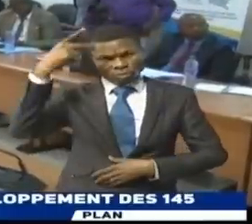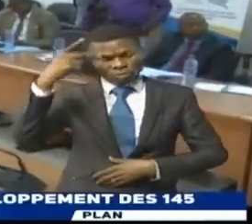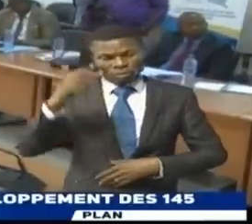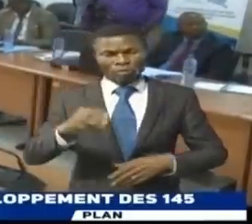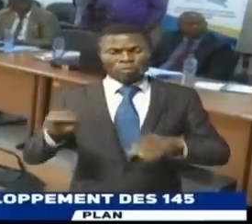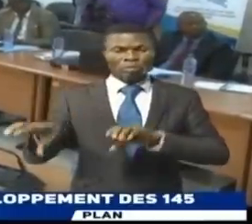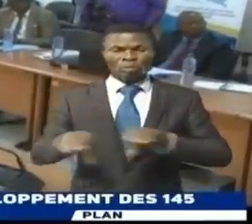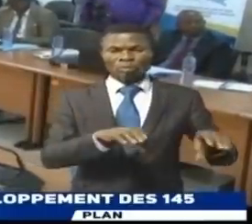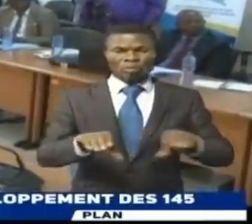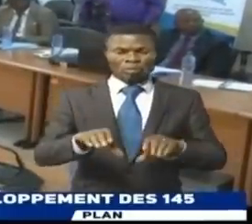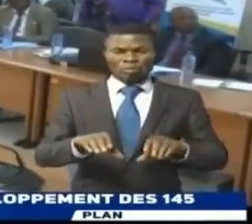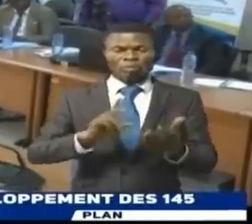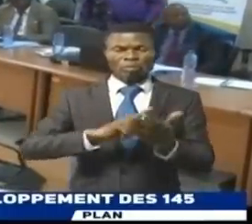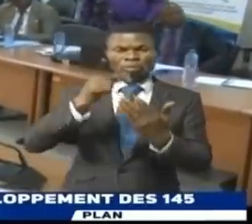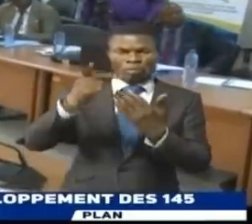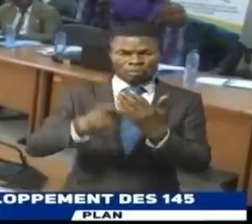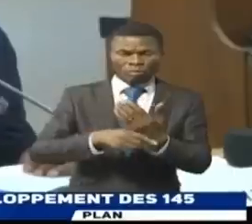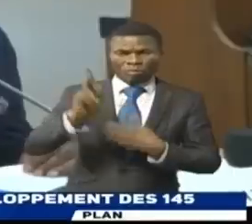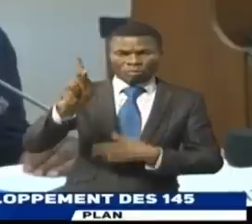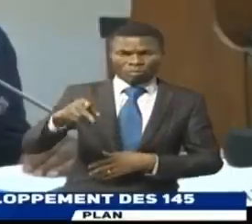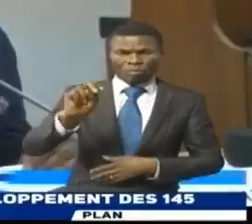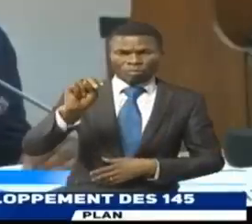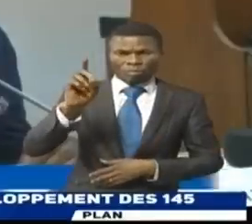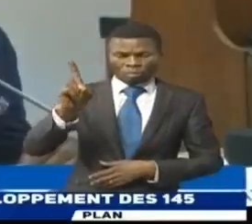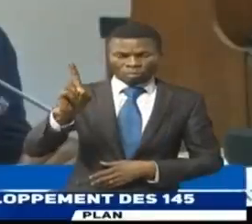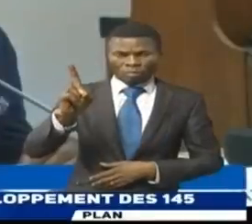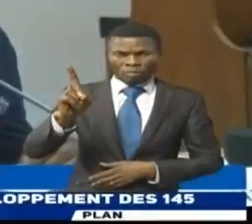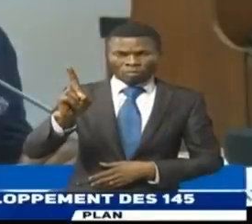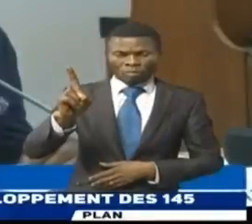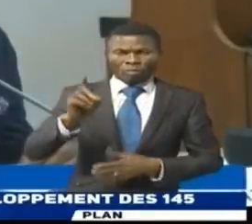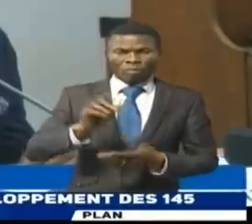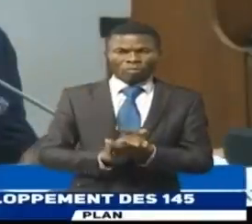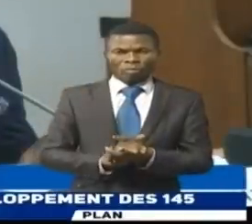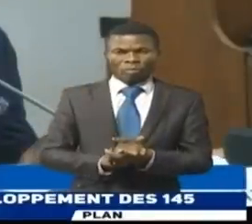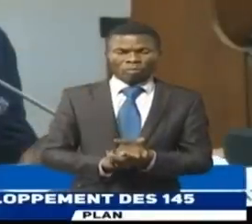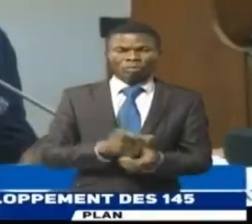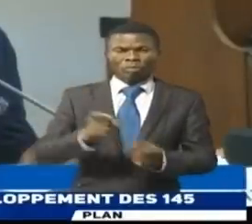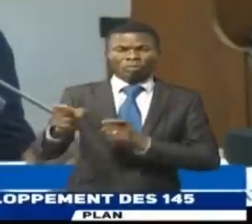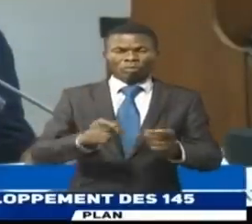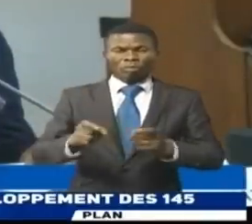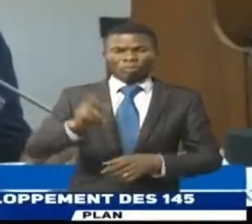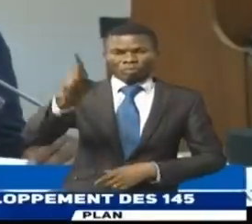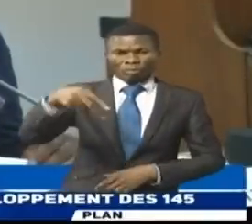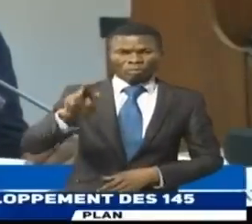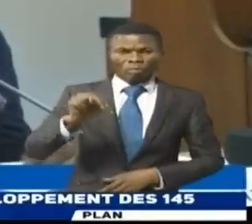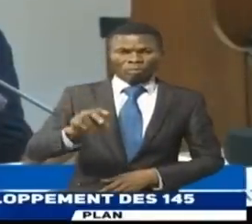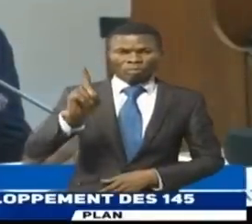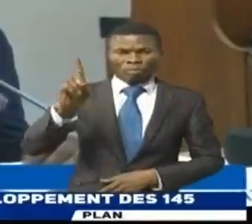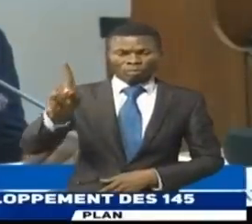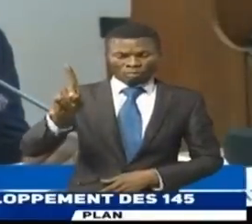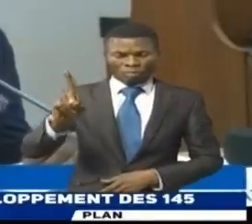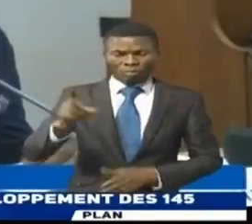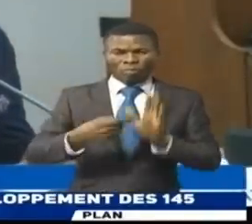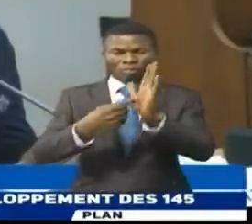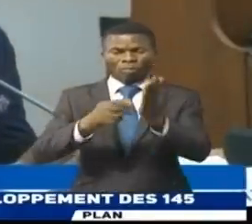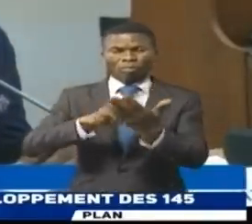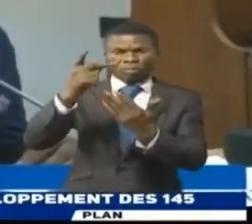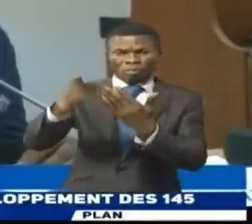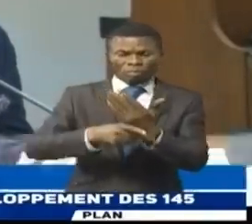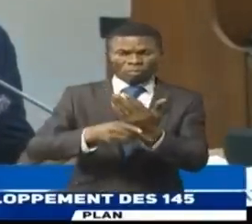œuvre du programme PDL version gérée par le PNUD, d'approuver le plan de travail